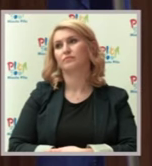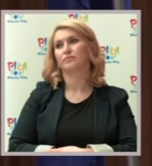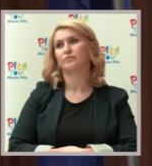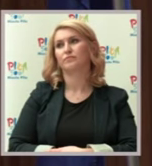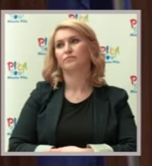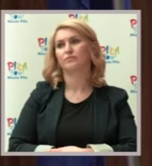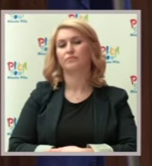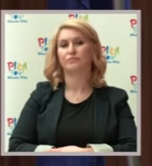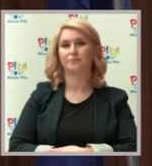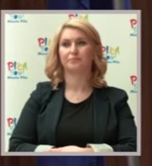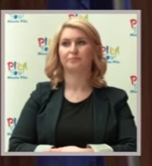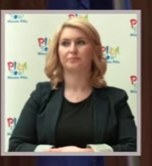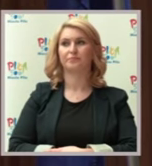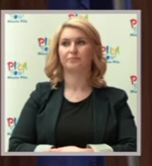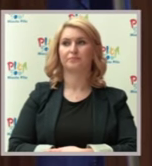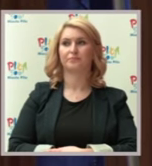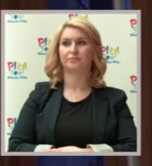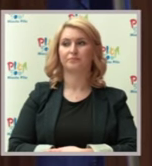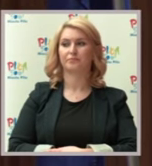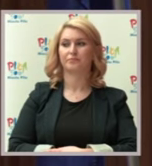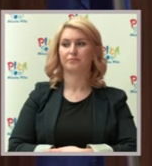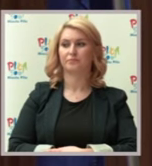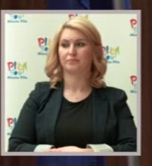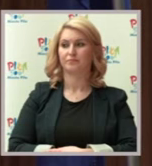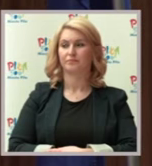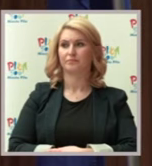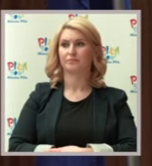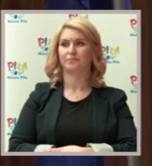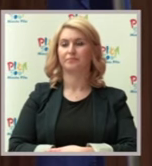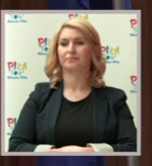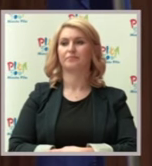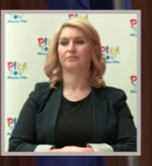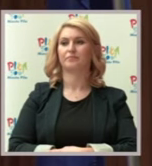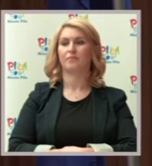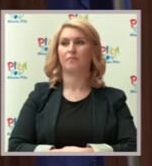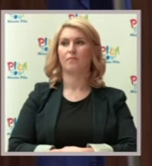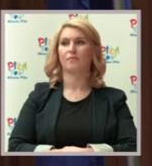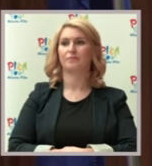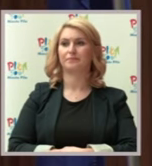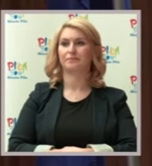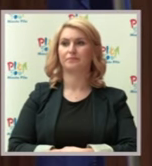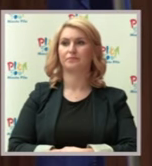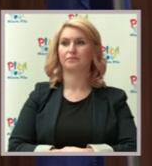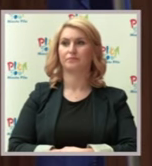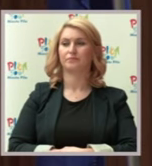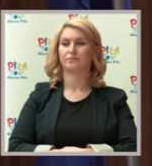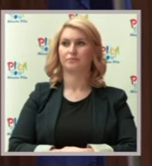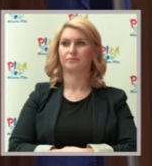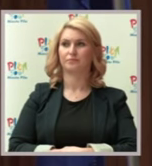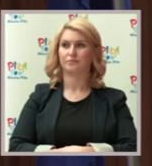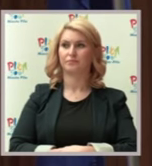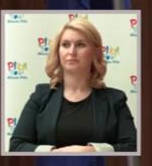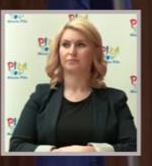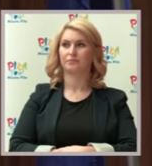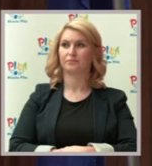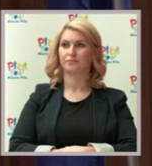rok, dwa, trzy, będą mówić to samo, co dzisiaj wiele osób przyjeżdżających, że miasto